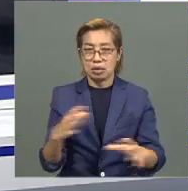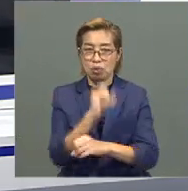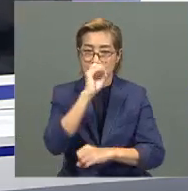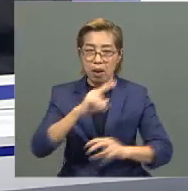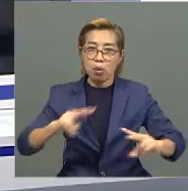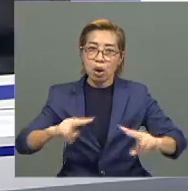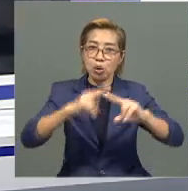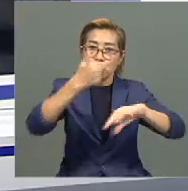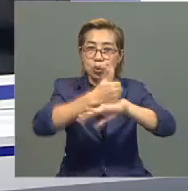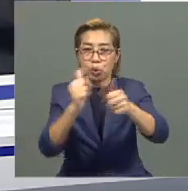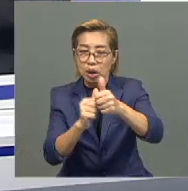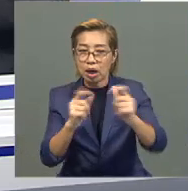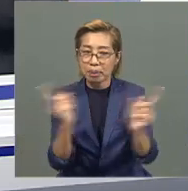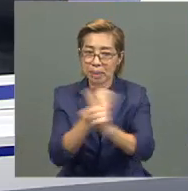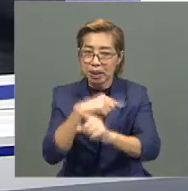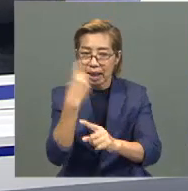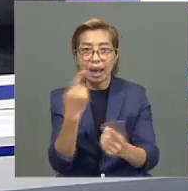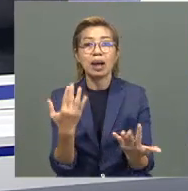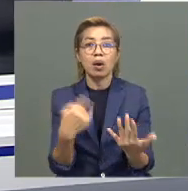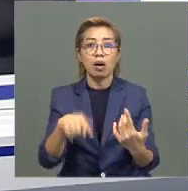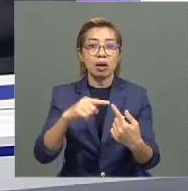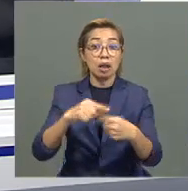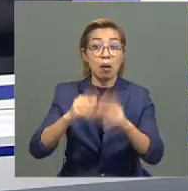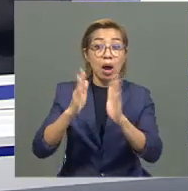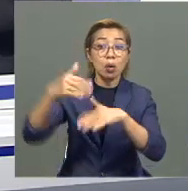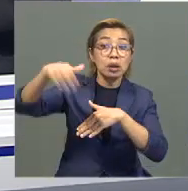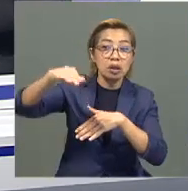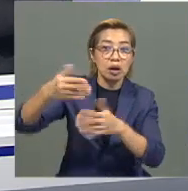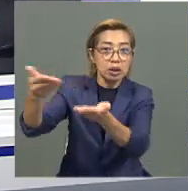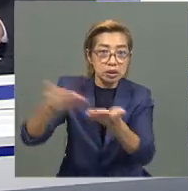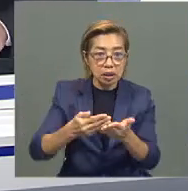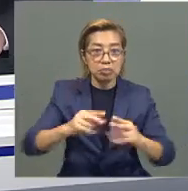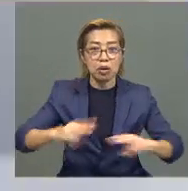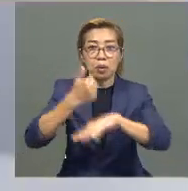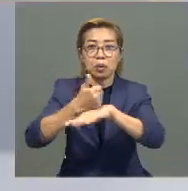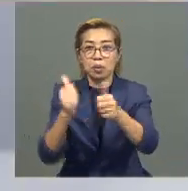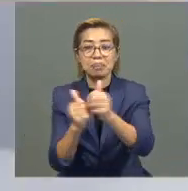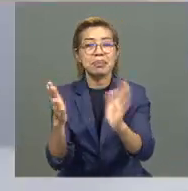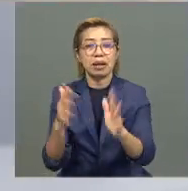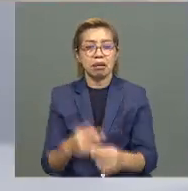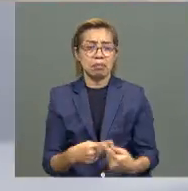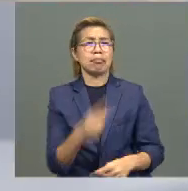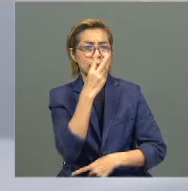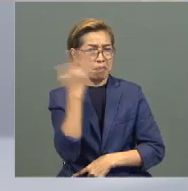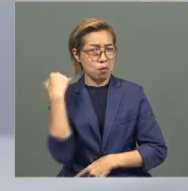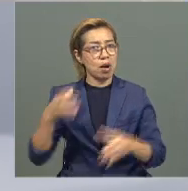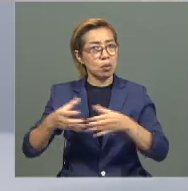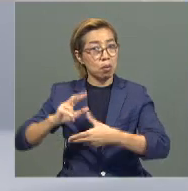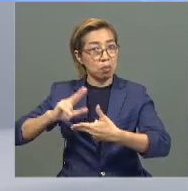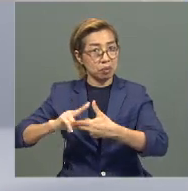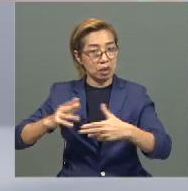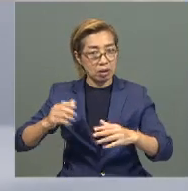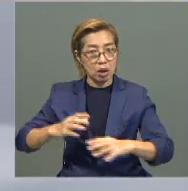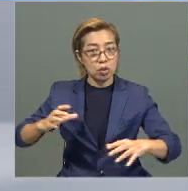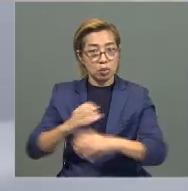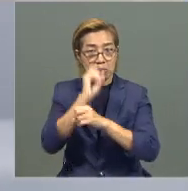ไม่มีคนนอกมาดำรงตำแหน่งรัฐมนตรีในการปรับใหม่ในครั้งนี้อย่างแน่นอน คือเมื่อวานนี้เห็นพรรคพลังประชารัฐเขามีมติออกมาแล้วใช่ไหมเขาบอกว่า